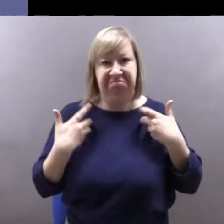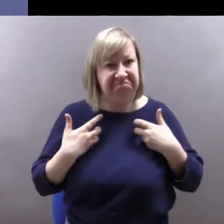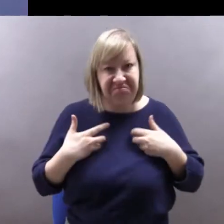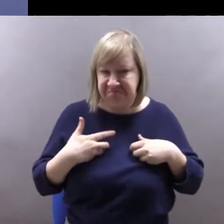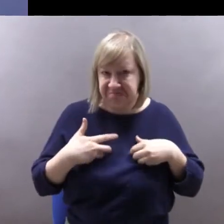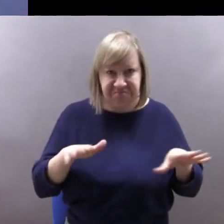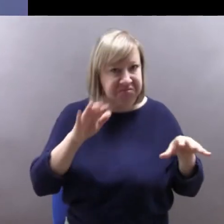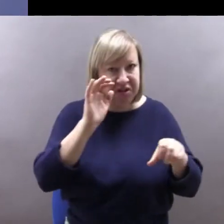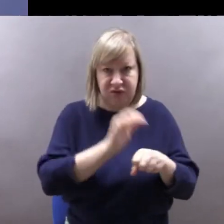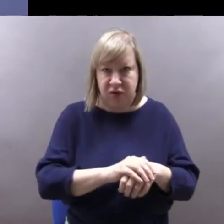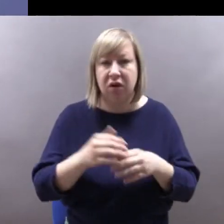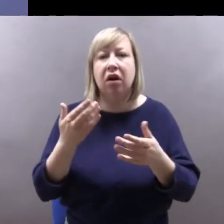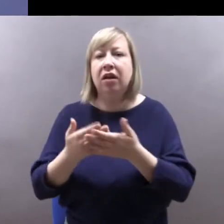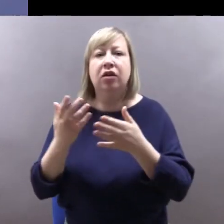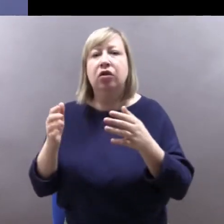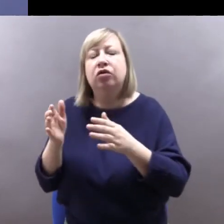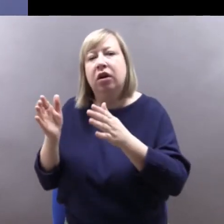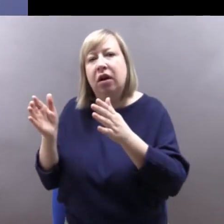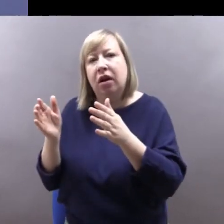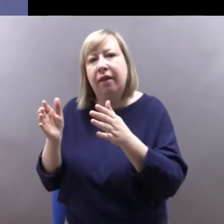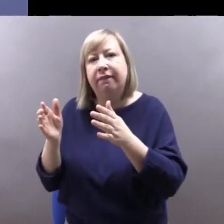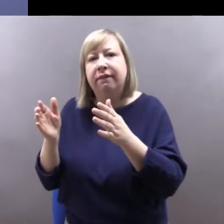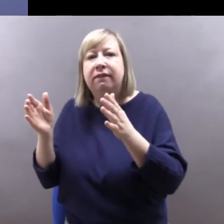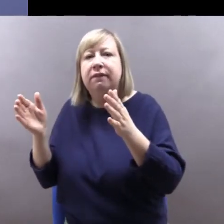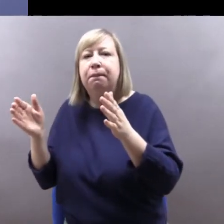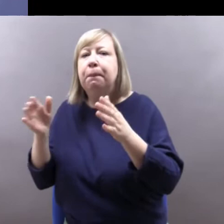w moim bloku, ponieważ jest wąska klatka.